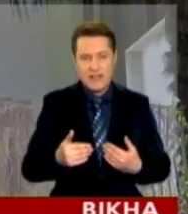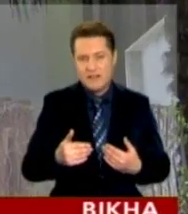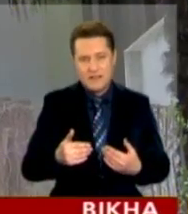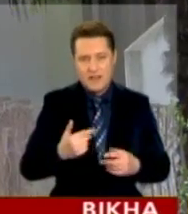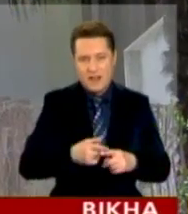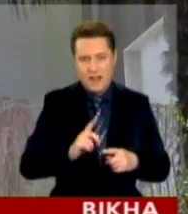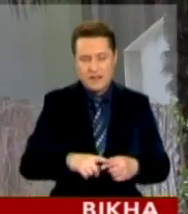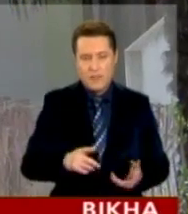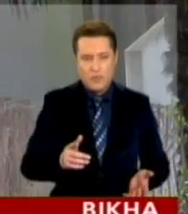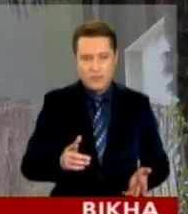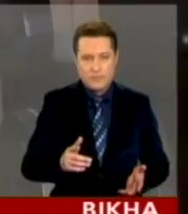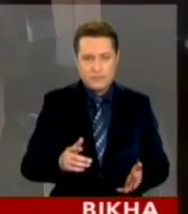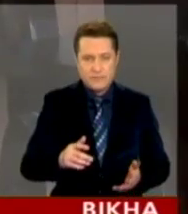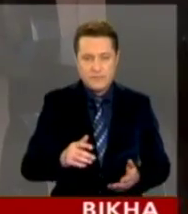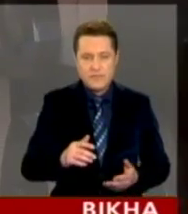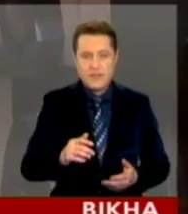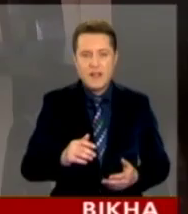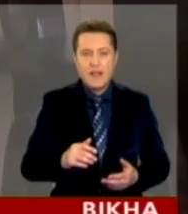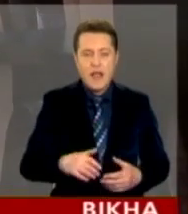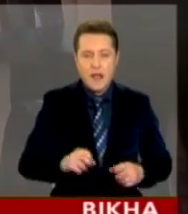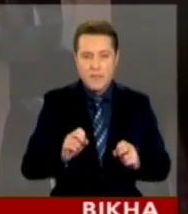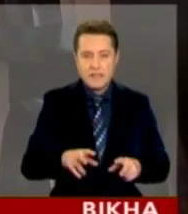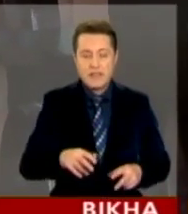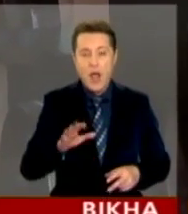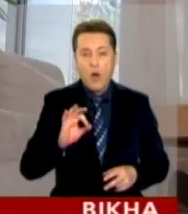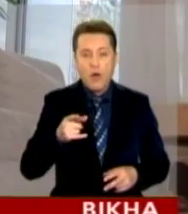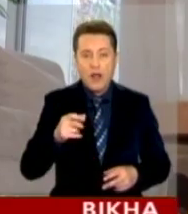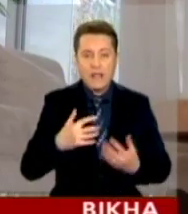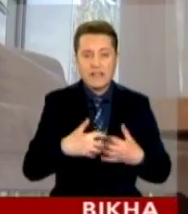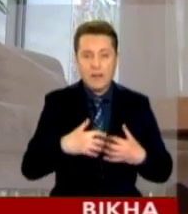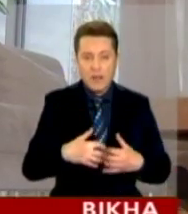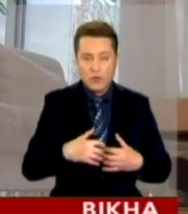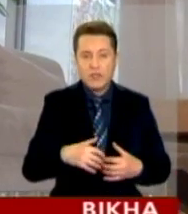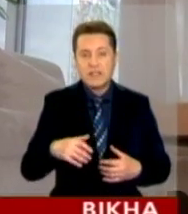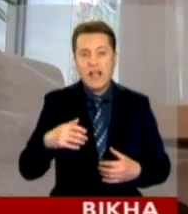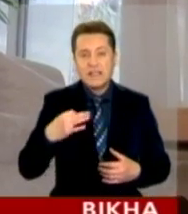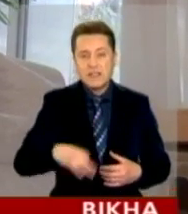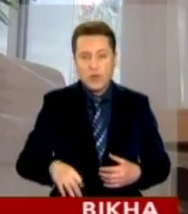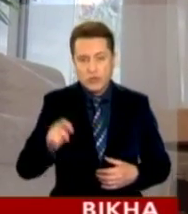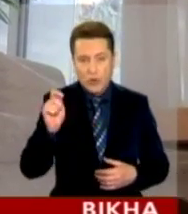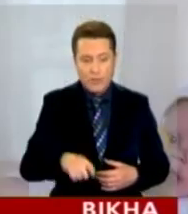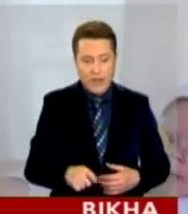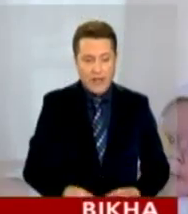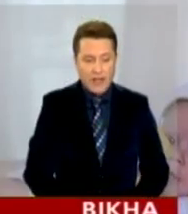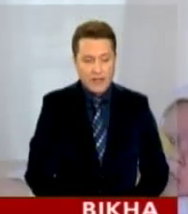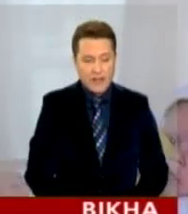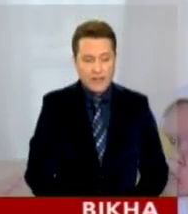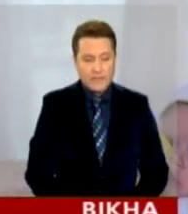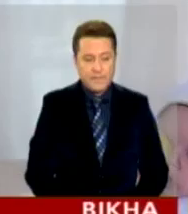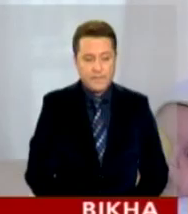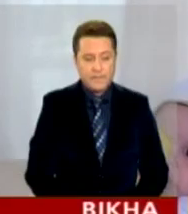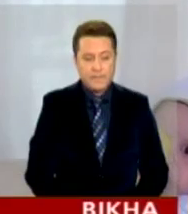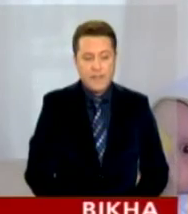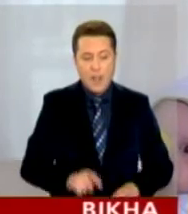Є вже тут навіть перші відпочивальники з України. Ольга з Краматорська взагалі з річним синочком приїхала. Минутку на одной границе, минутку на